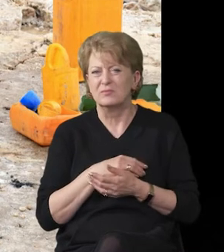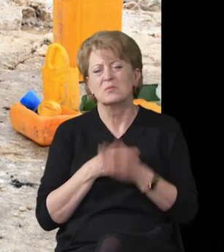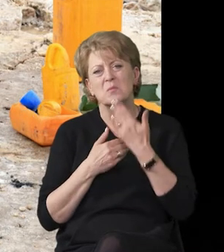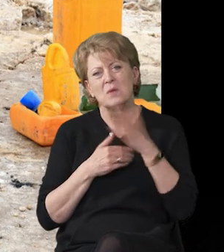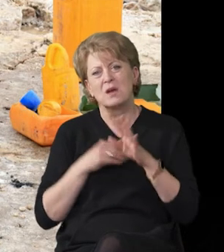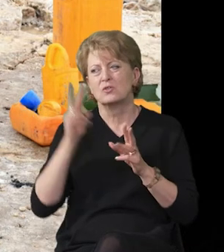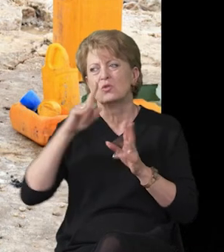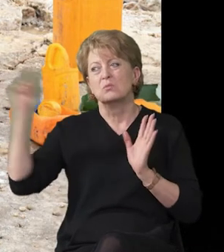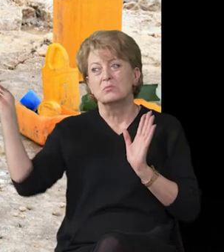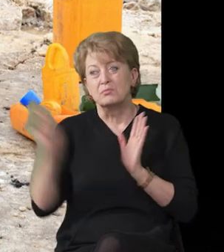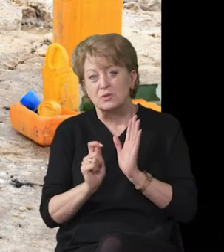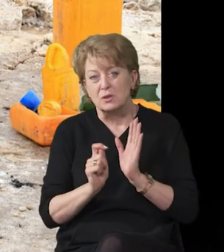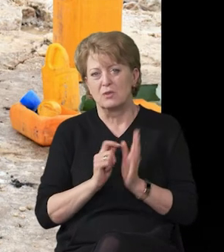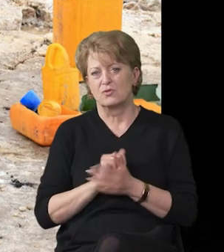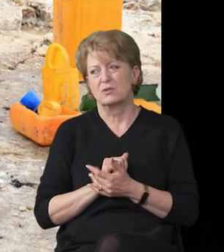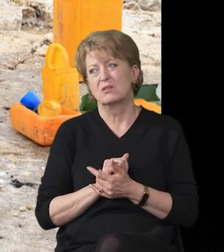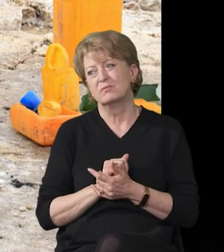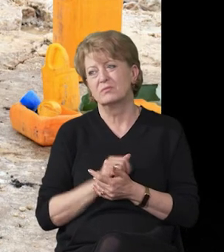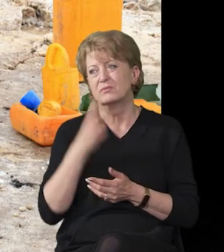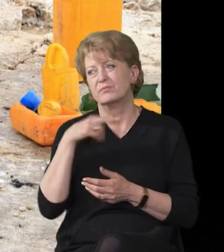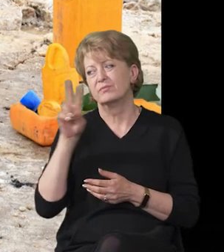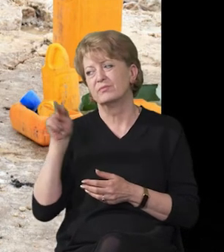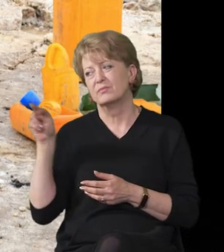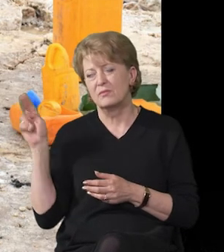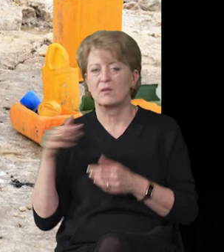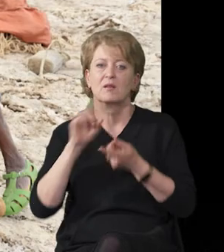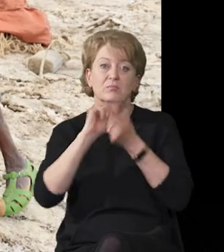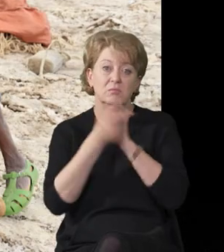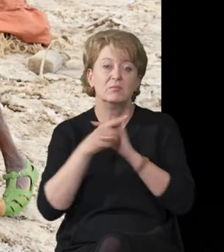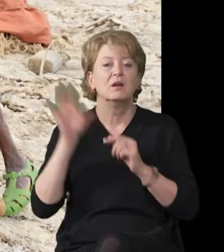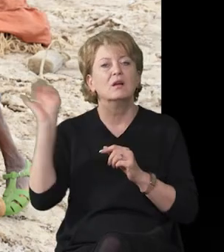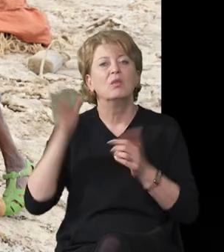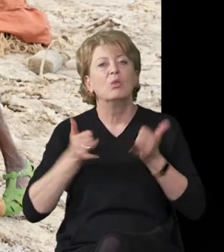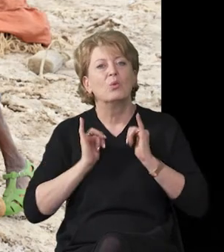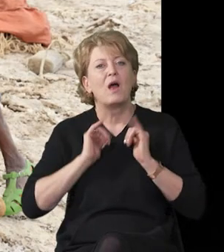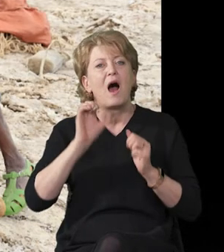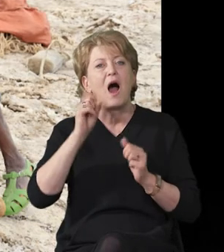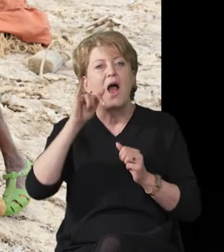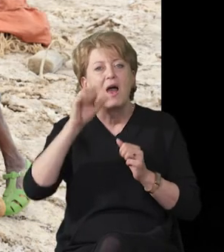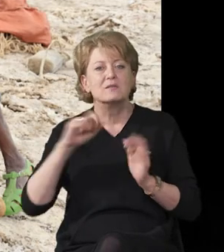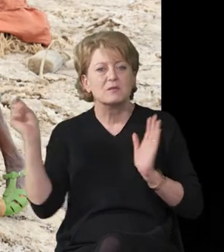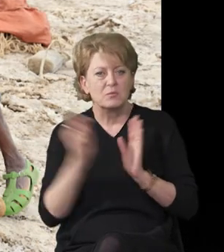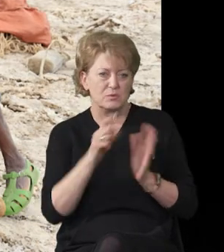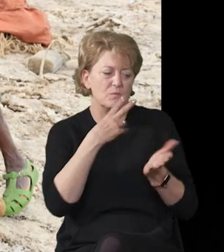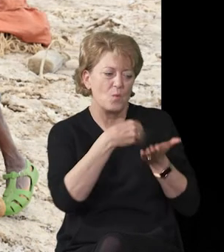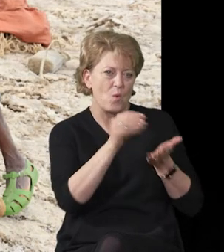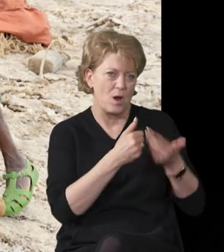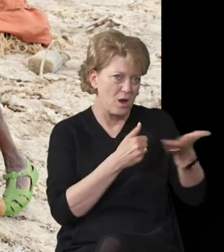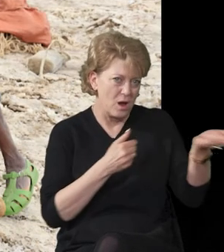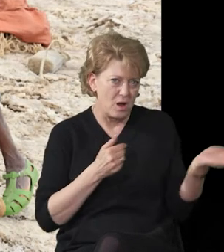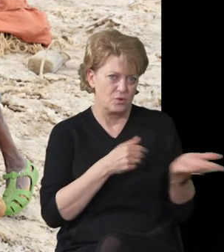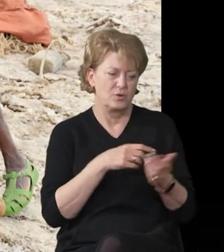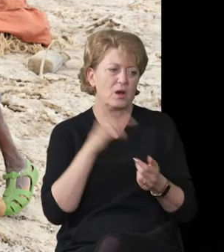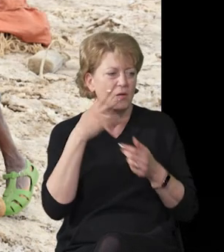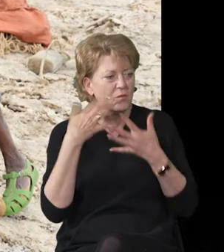po prostu płacą im za to, żeby turyści mogli przyjechać i ich fotografować. No i kiedy wielbłądy są już, czy